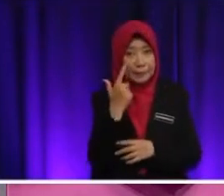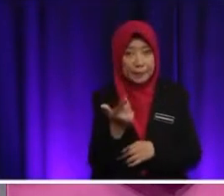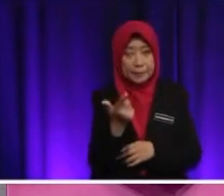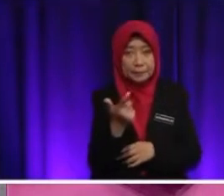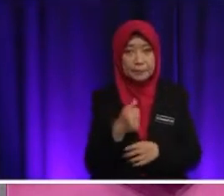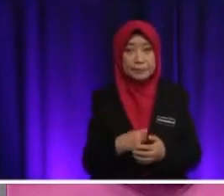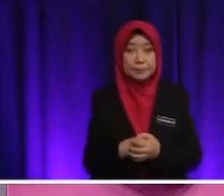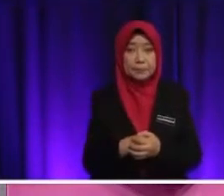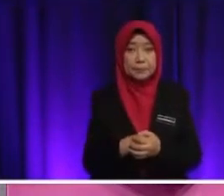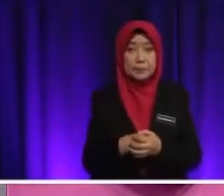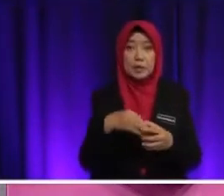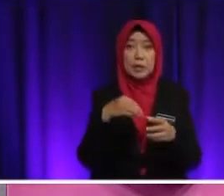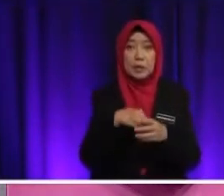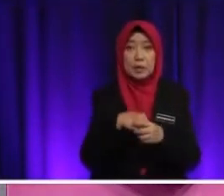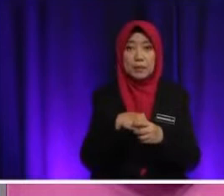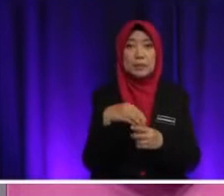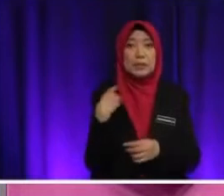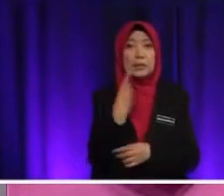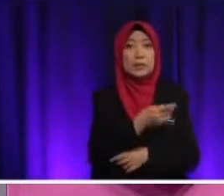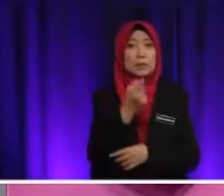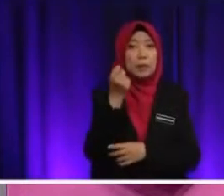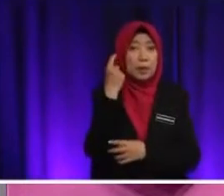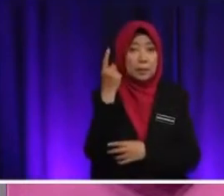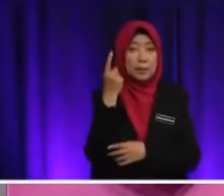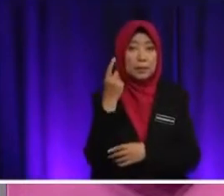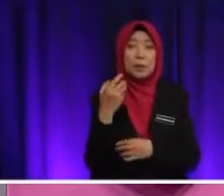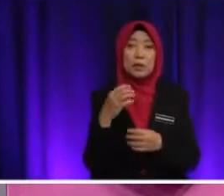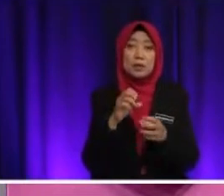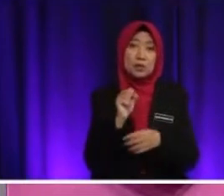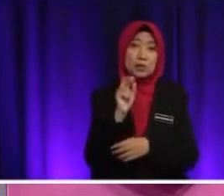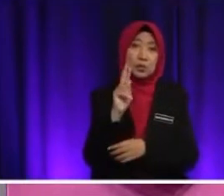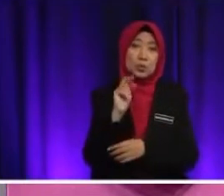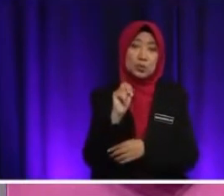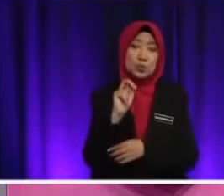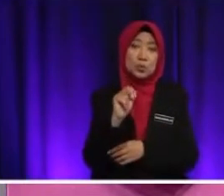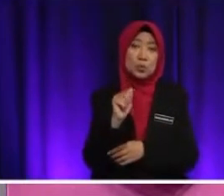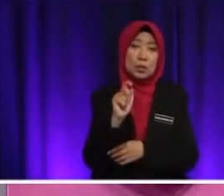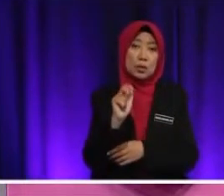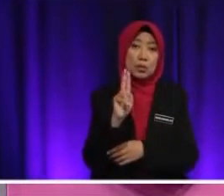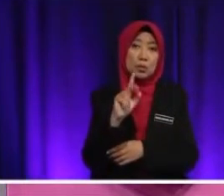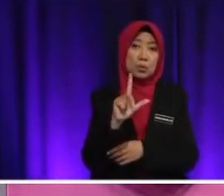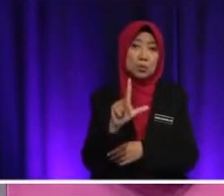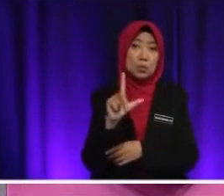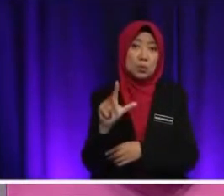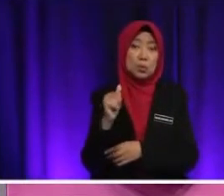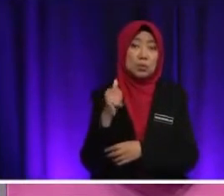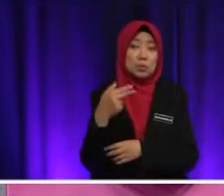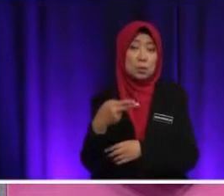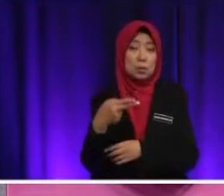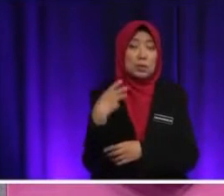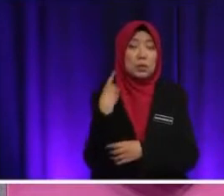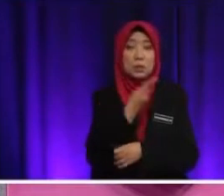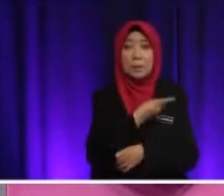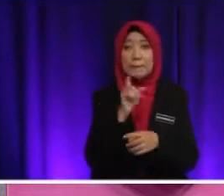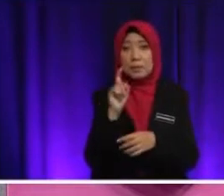dalam kita memahami sunnatullah pasti ada ciri-cirinya ya. Pasti ada ciri-ciri sunnatullah supaya kita lebih